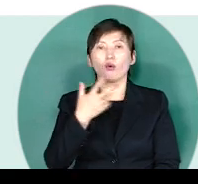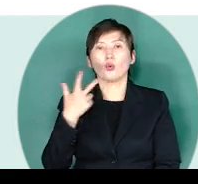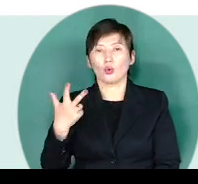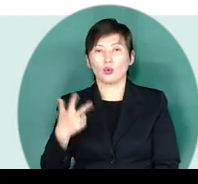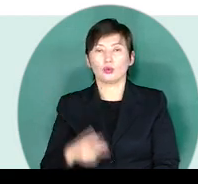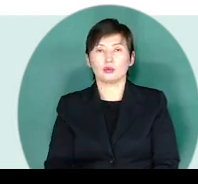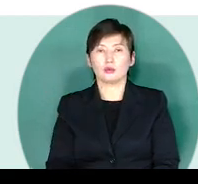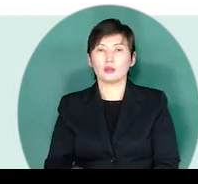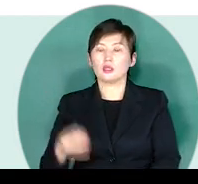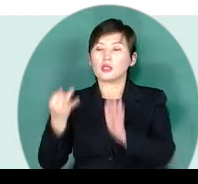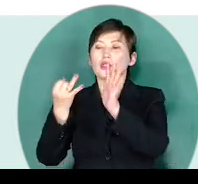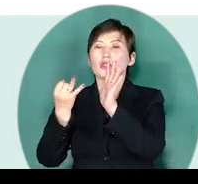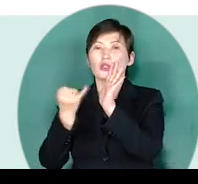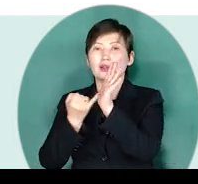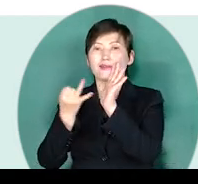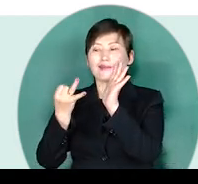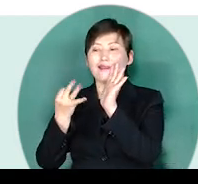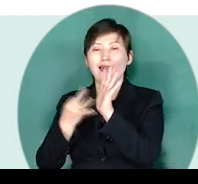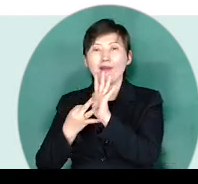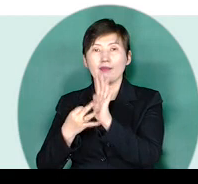53, 68,